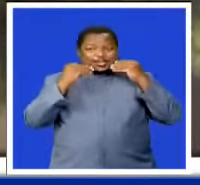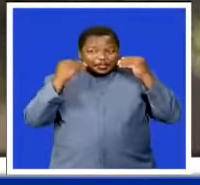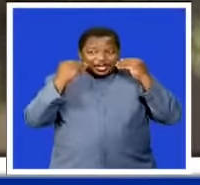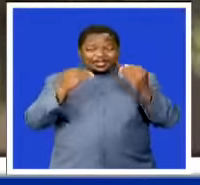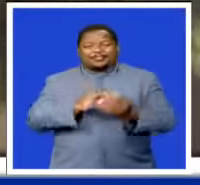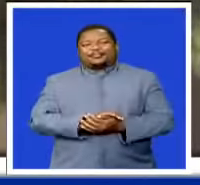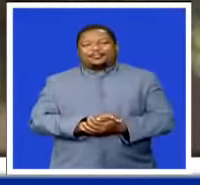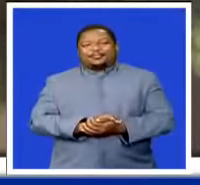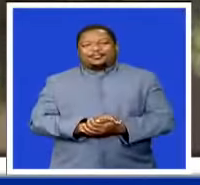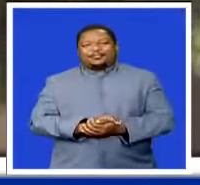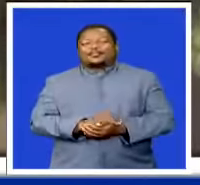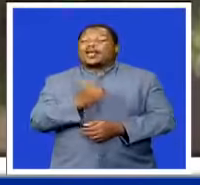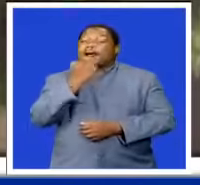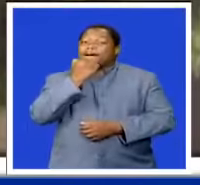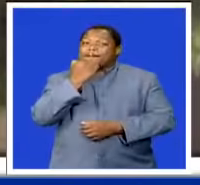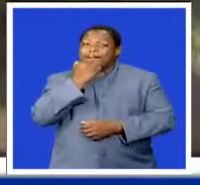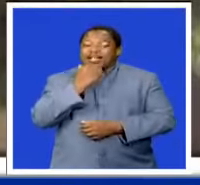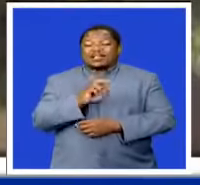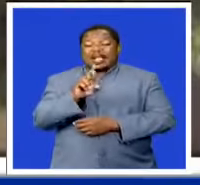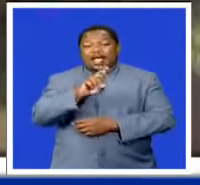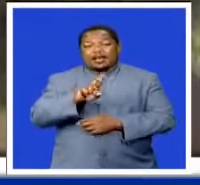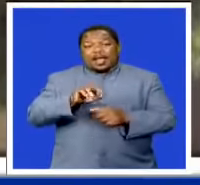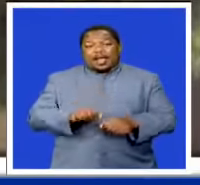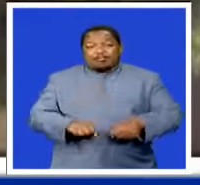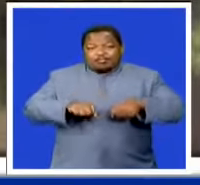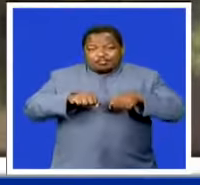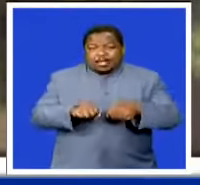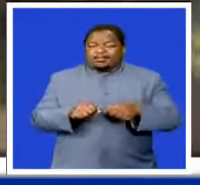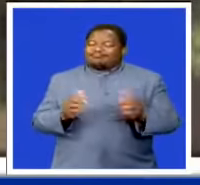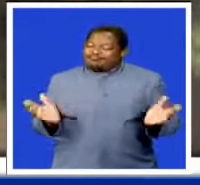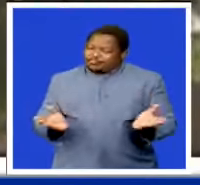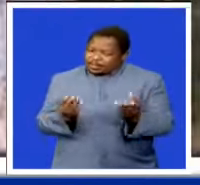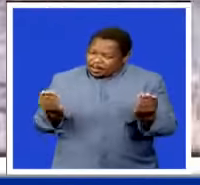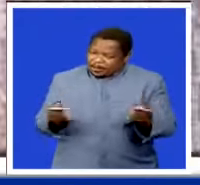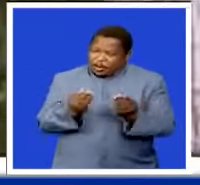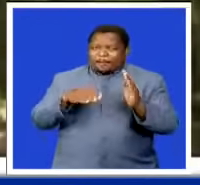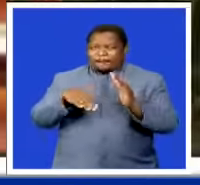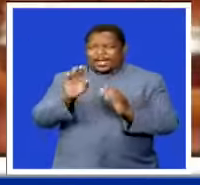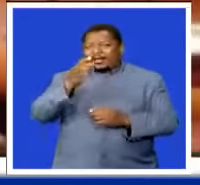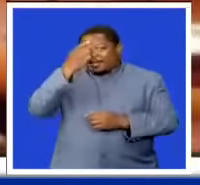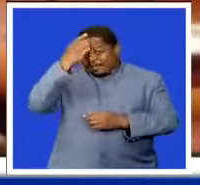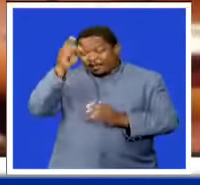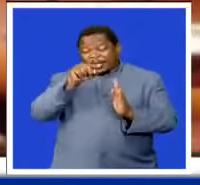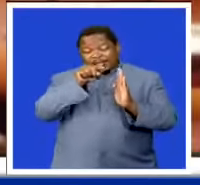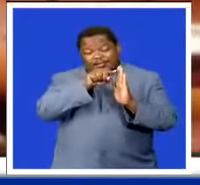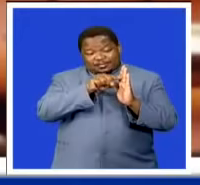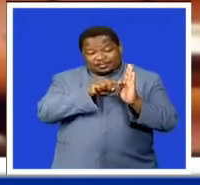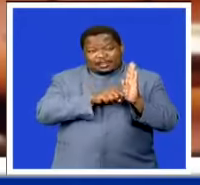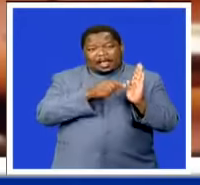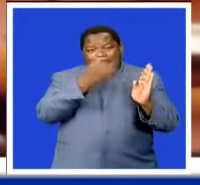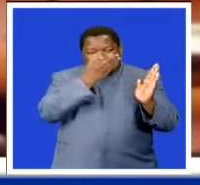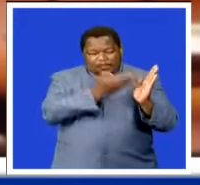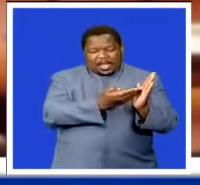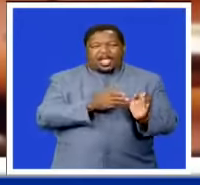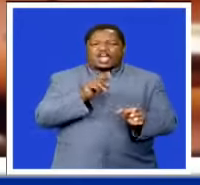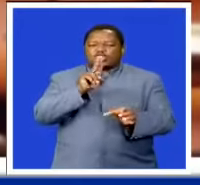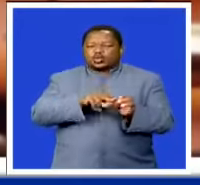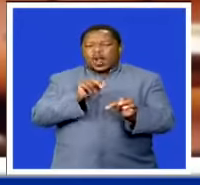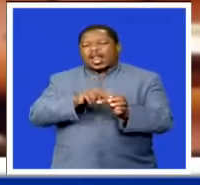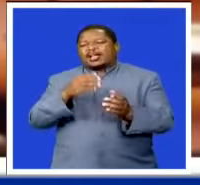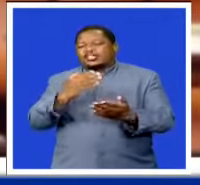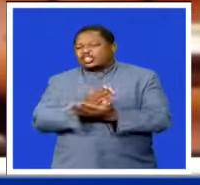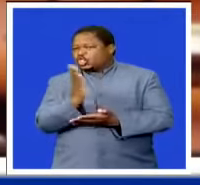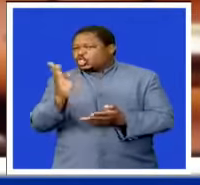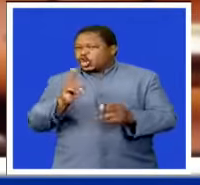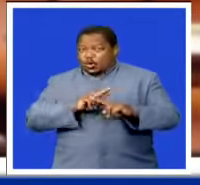kuthi silandzele yonke imigomo lebekwe nguhulumende enzabeni yetshwala. Umbuso uyasiphikisa sicelo semmeli